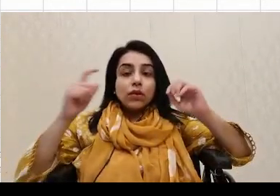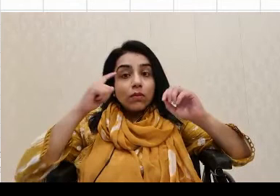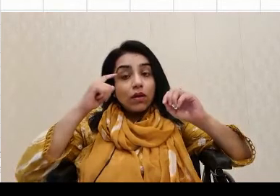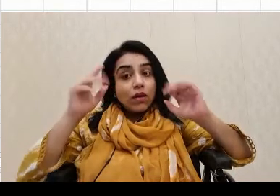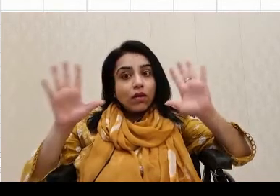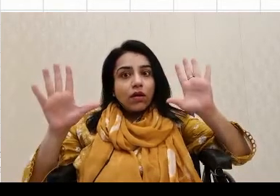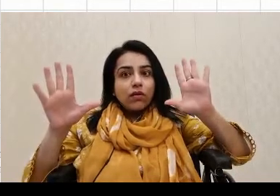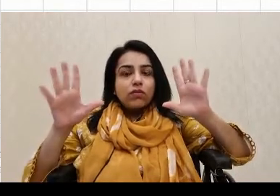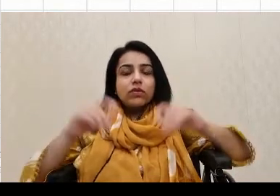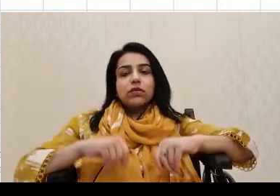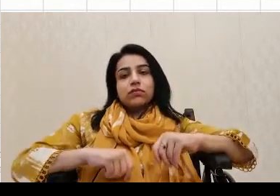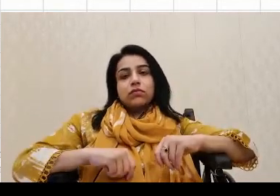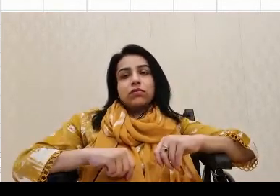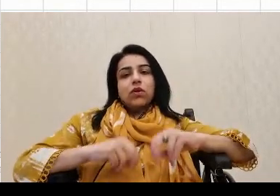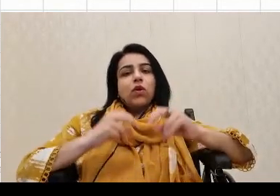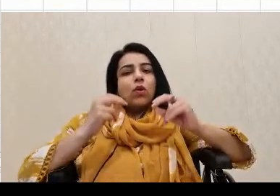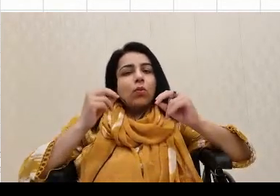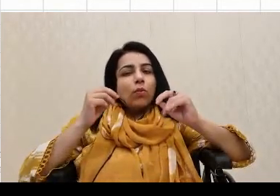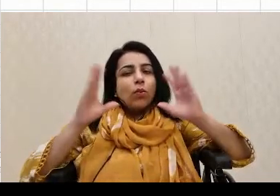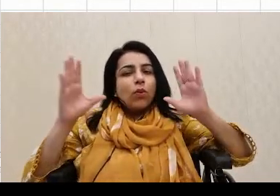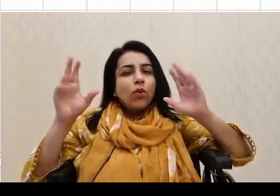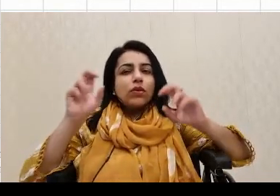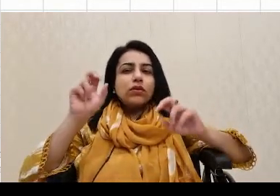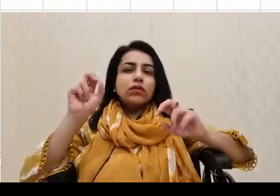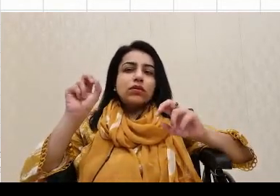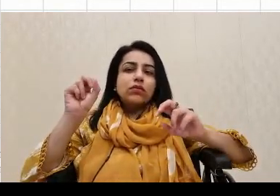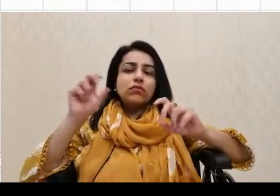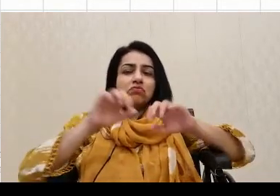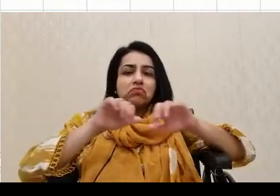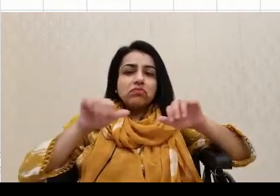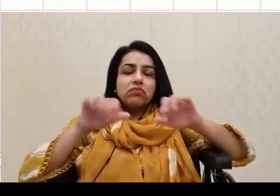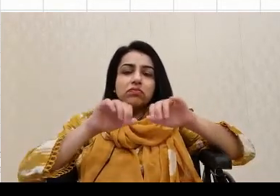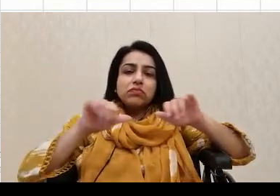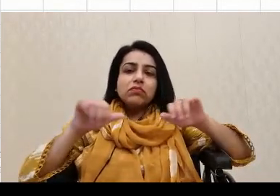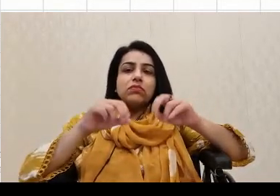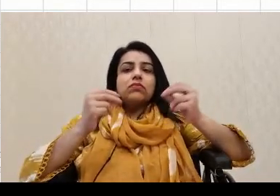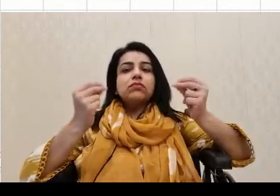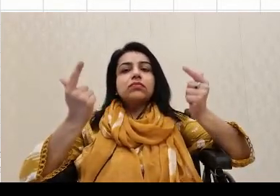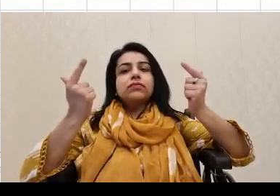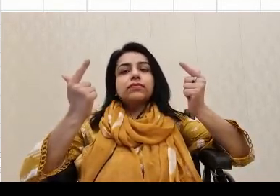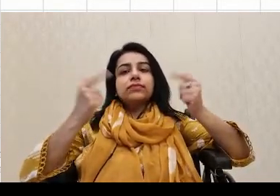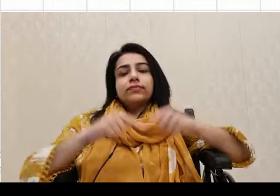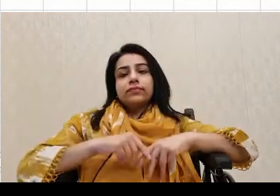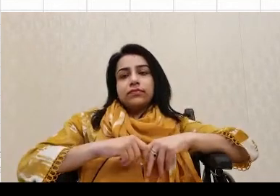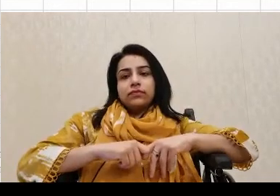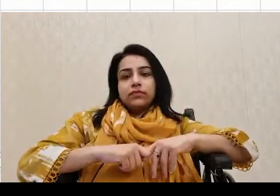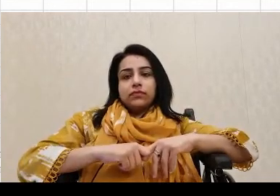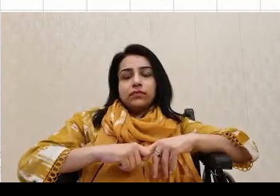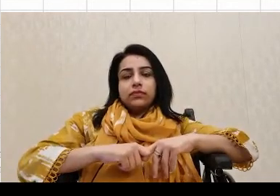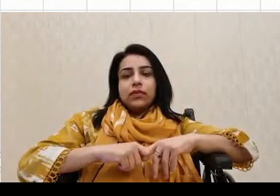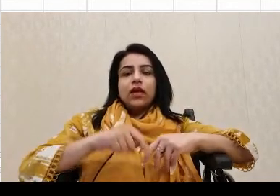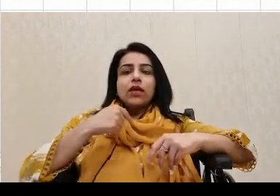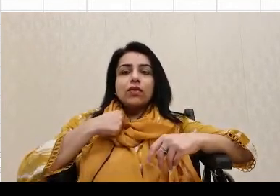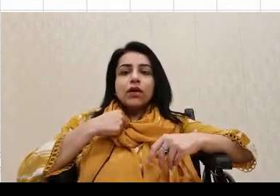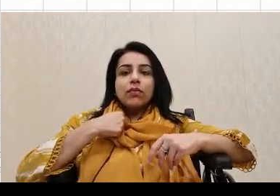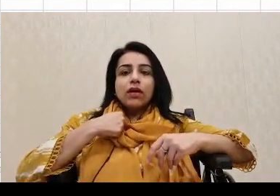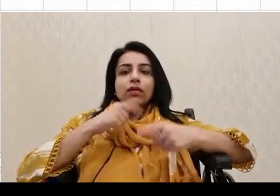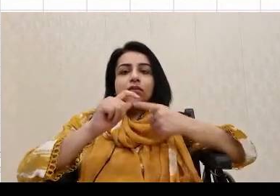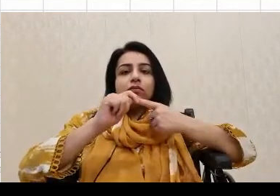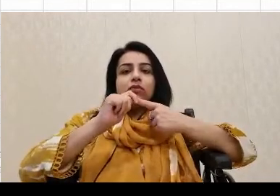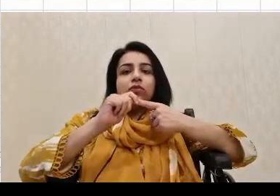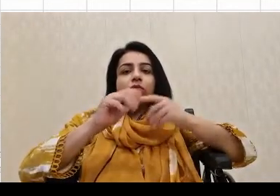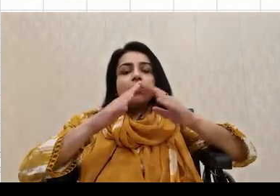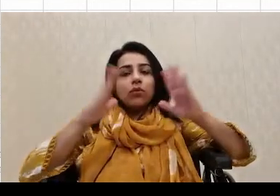वो इतना ज़्यादा मकबूल ना हो सका। लेकिन क्योंकि दौर बदलता गया और इसके मुताबिक जो है वो